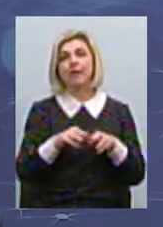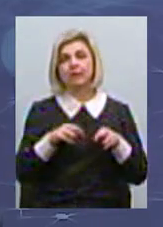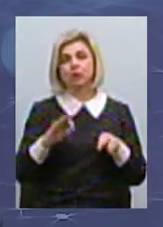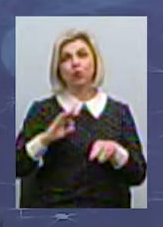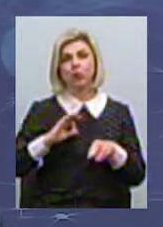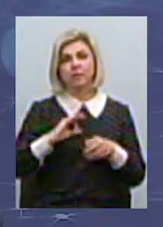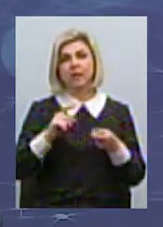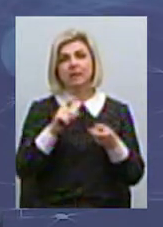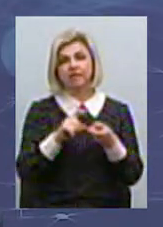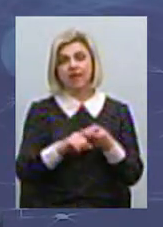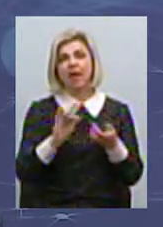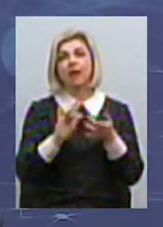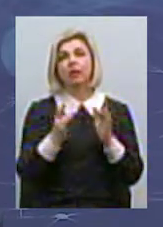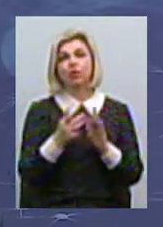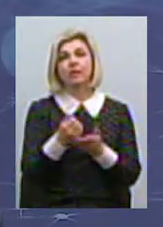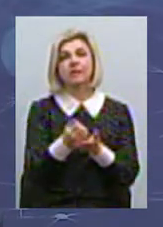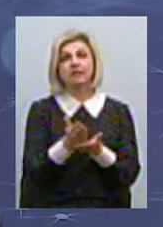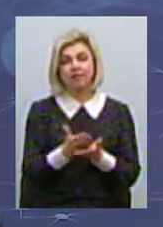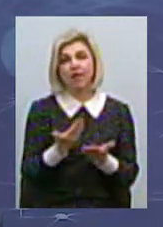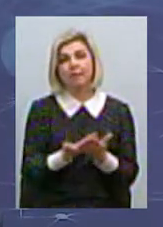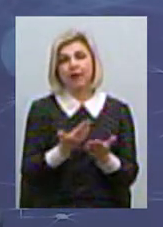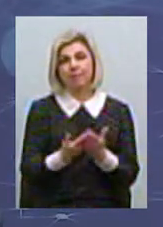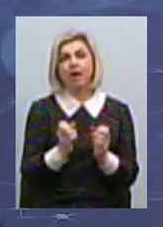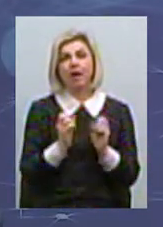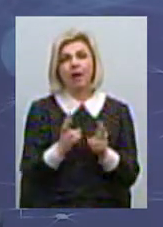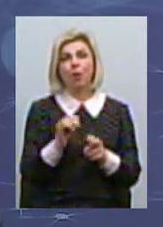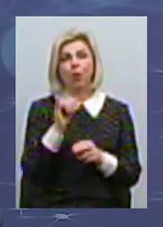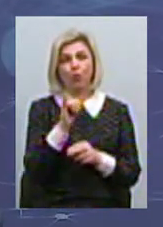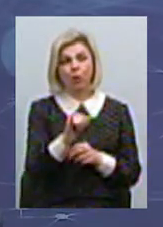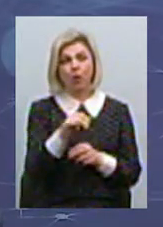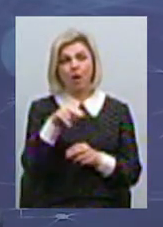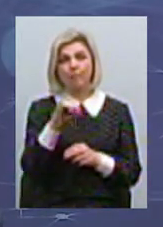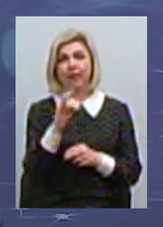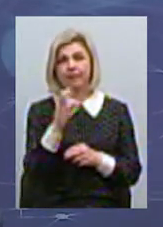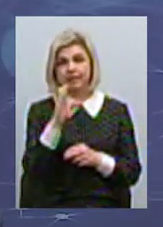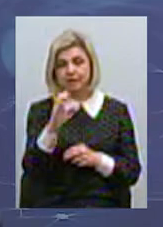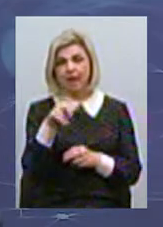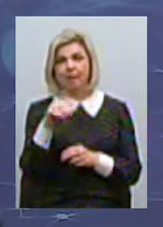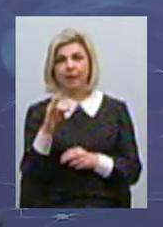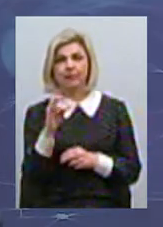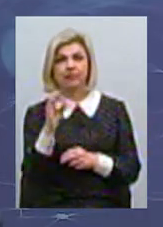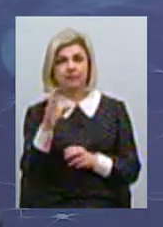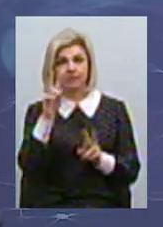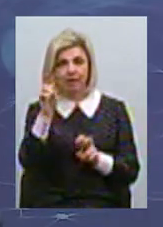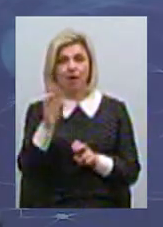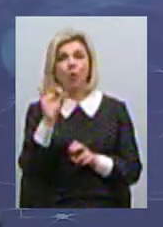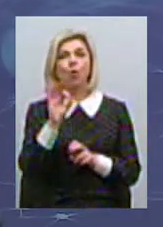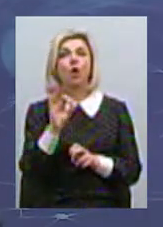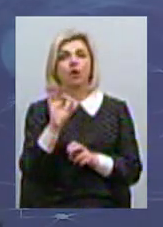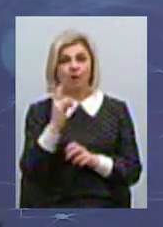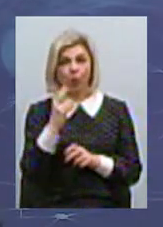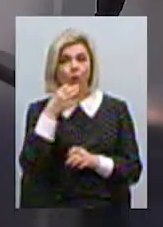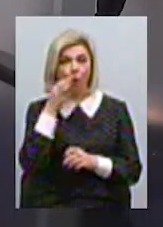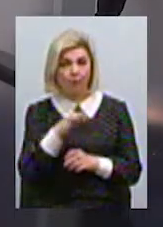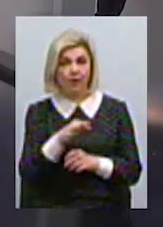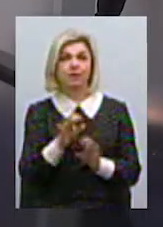з електронними сервісами, такими, наприклад, як Open Space. І про Миколаївський Open Space розповідає Катерина Лисюк,